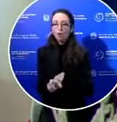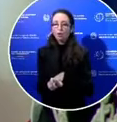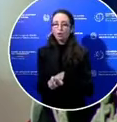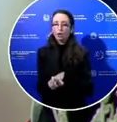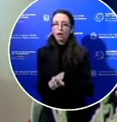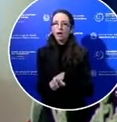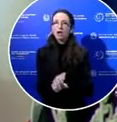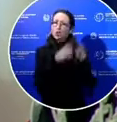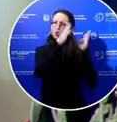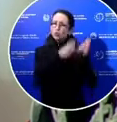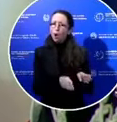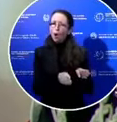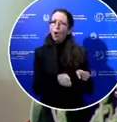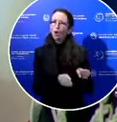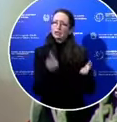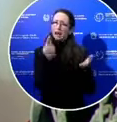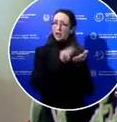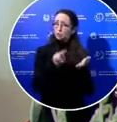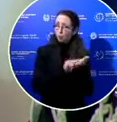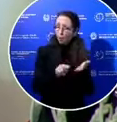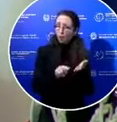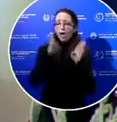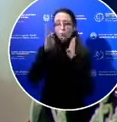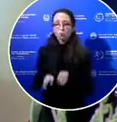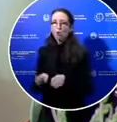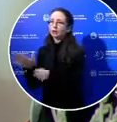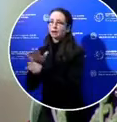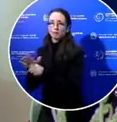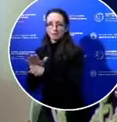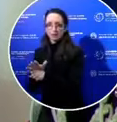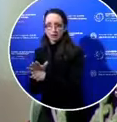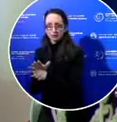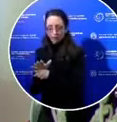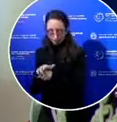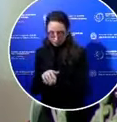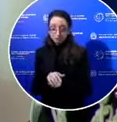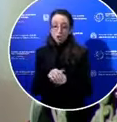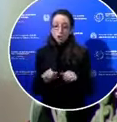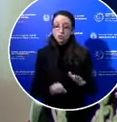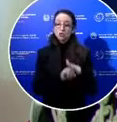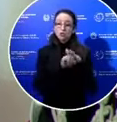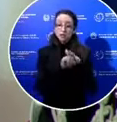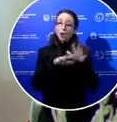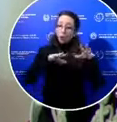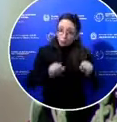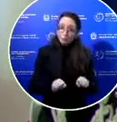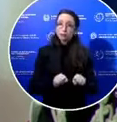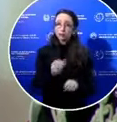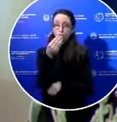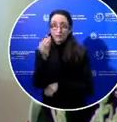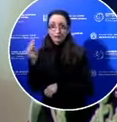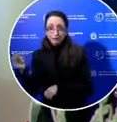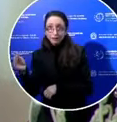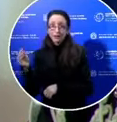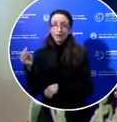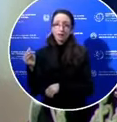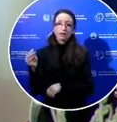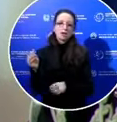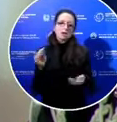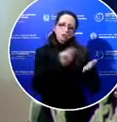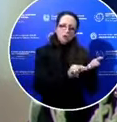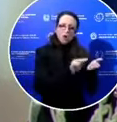agenzie educative, scuola e famiglia. Sostenere l'occupazione giovanile, contrastare l'abbandono scolastico,